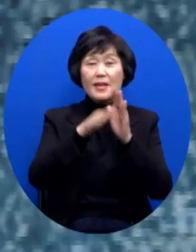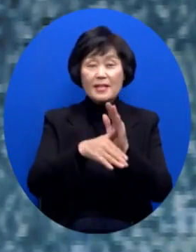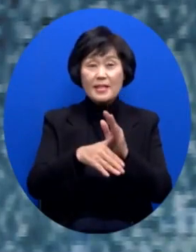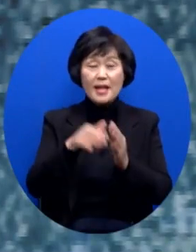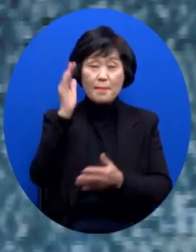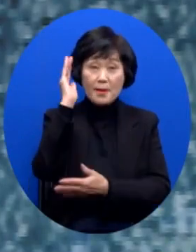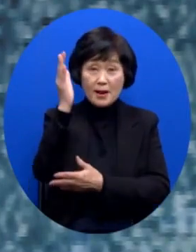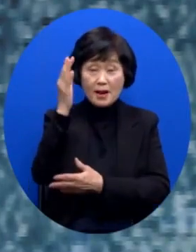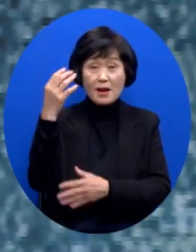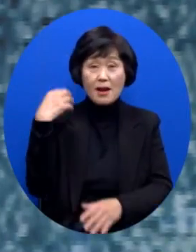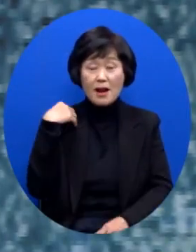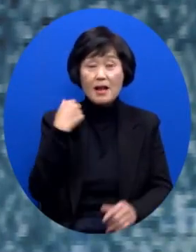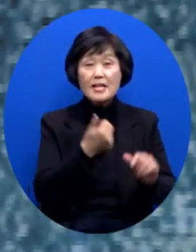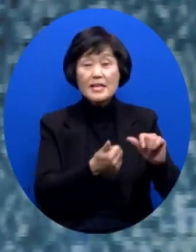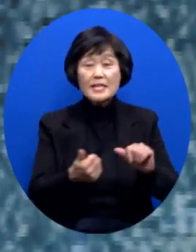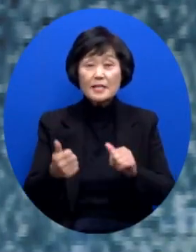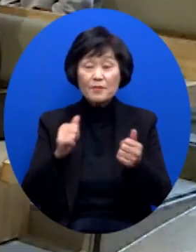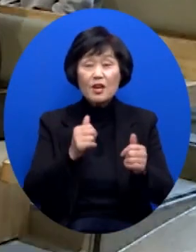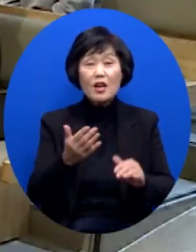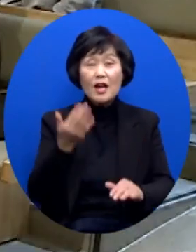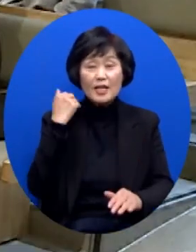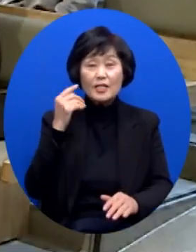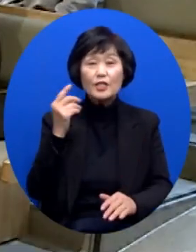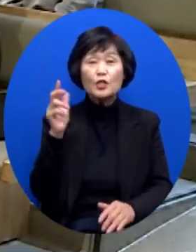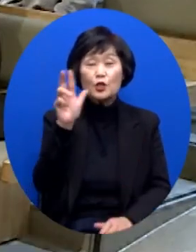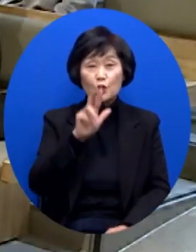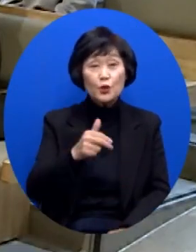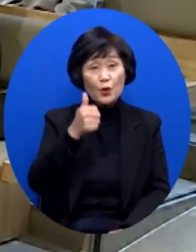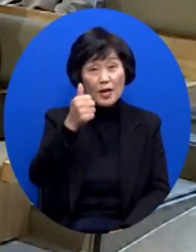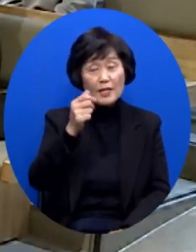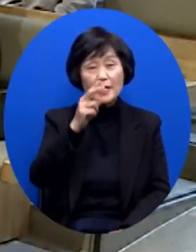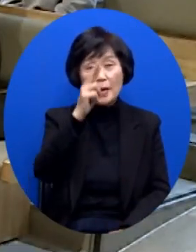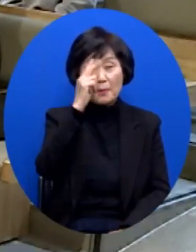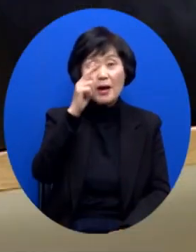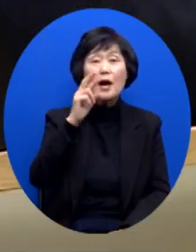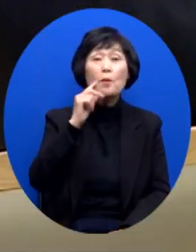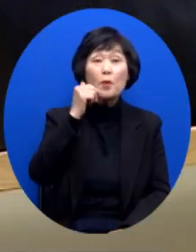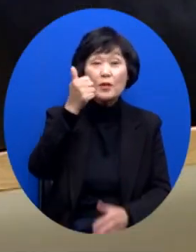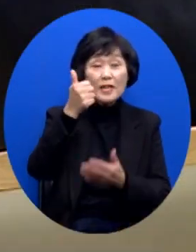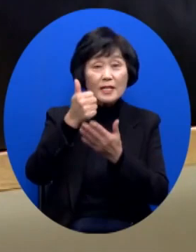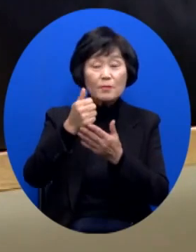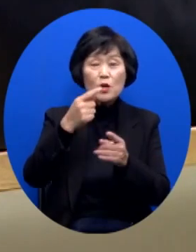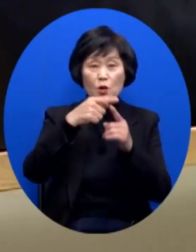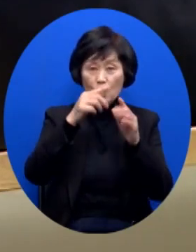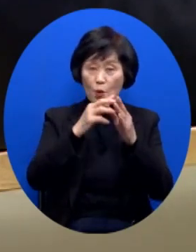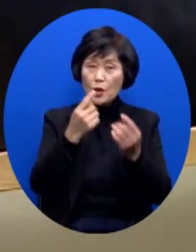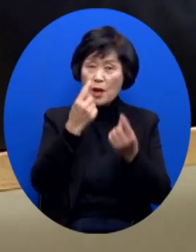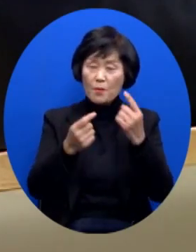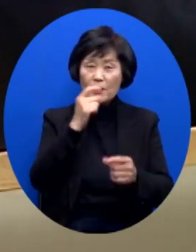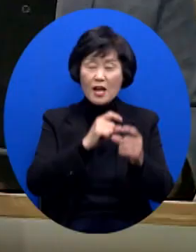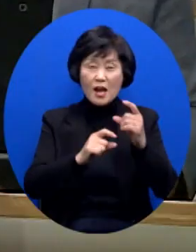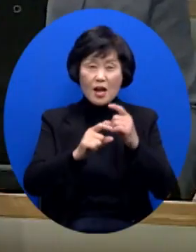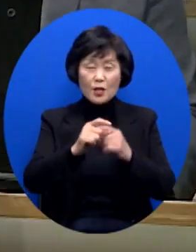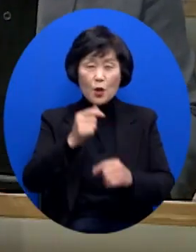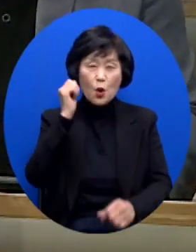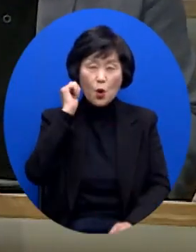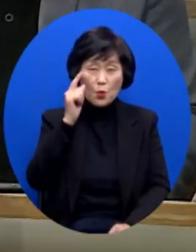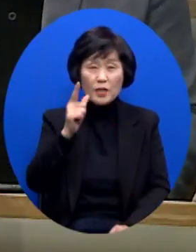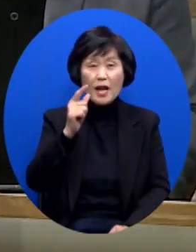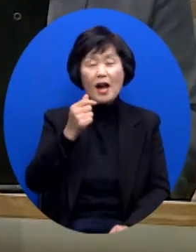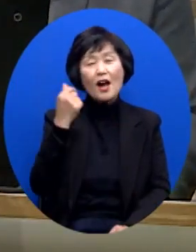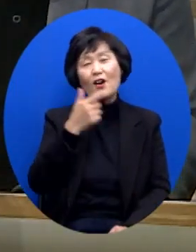기독교 한국침례회 직전 총회장 박문수 목사는 교회보다 더 위대하고 아름다운 집은 없다고